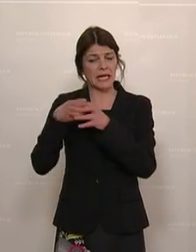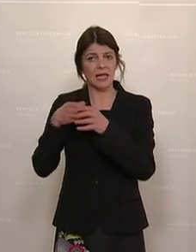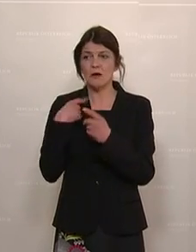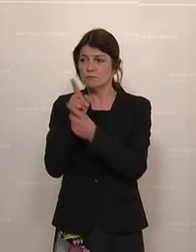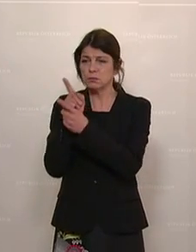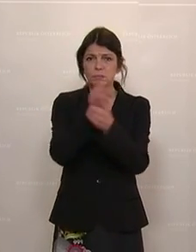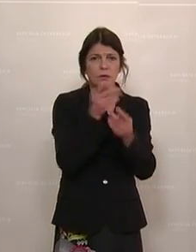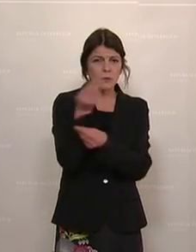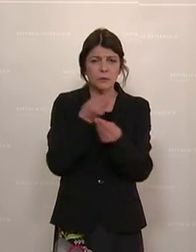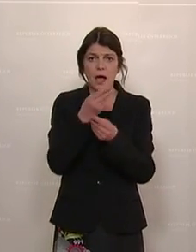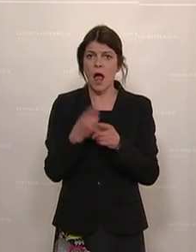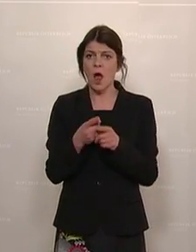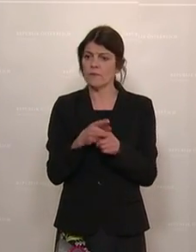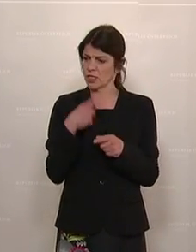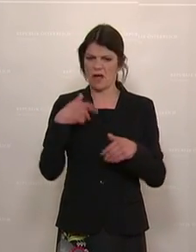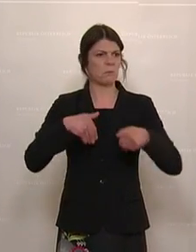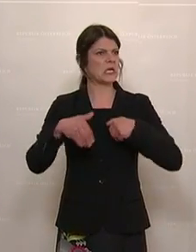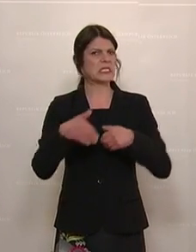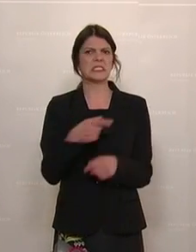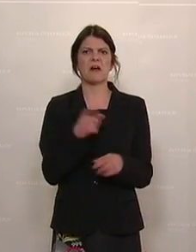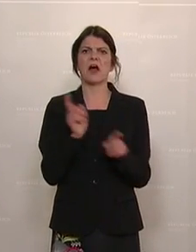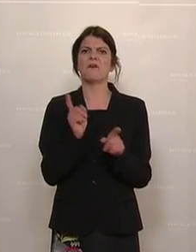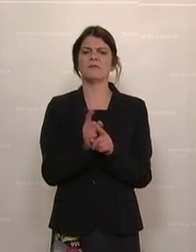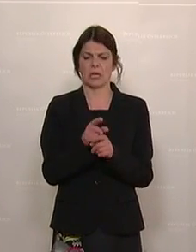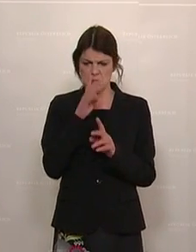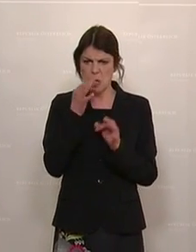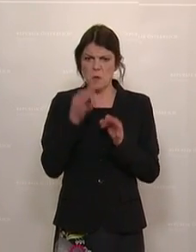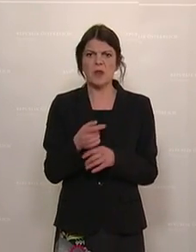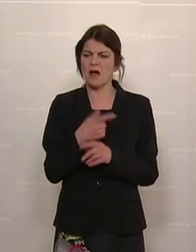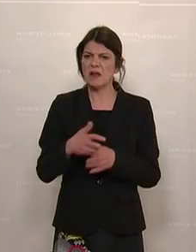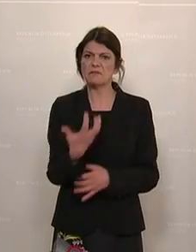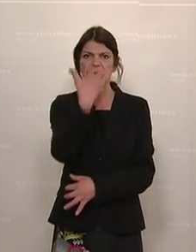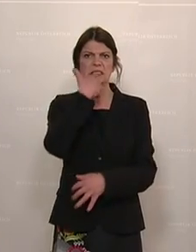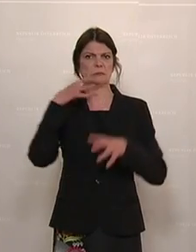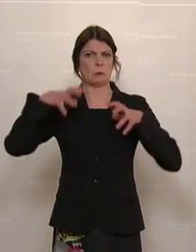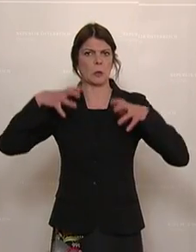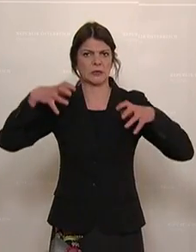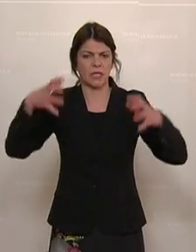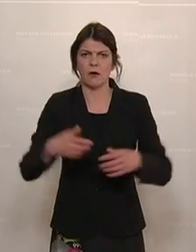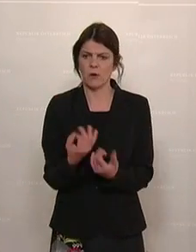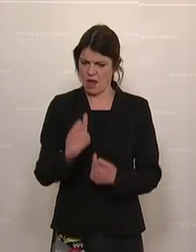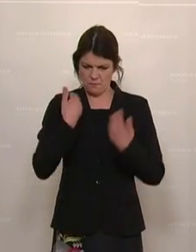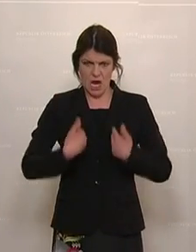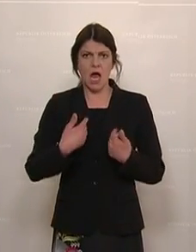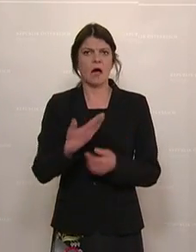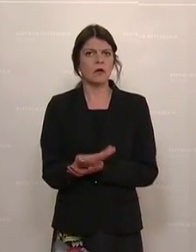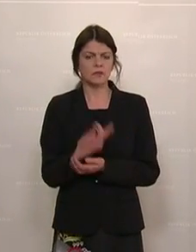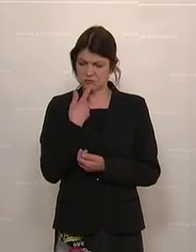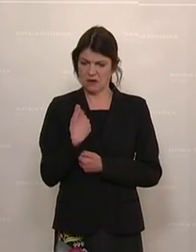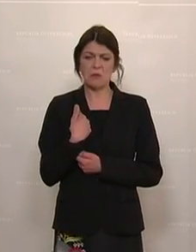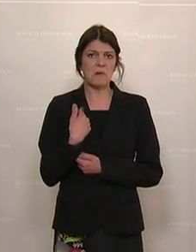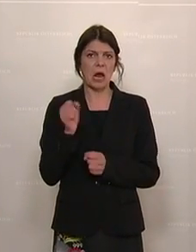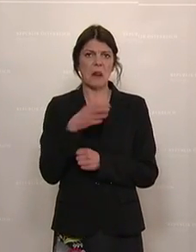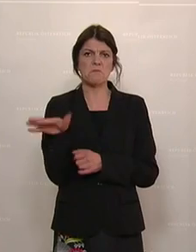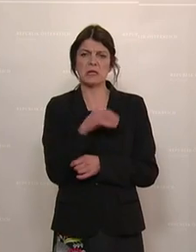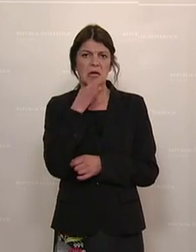dass der Minister dahingestellt wird als ein Begutachtungen fressendes Monster oder mir zum Beispiel jede Legitimität